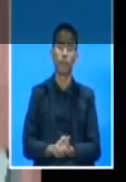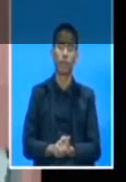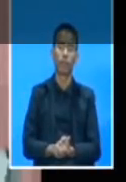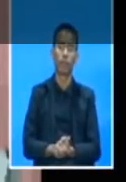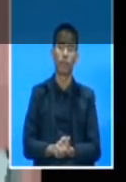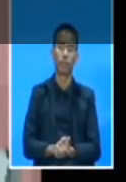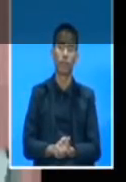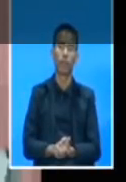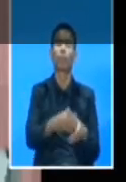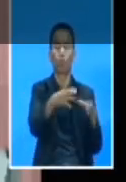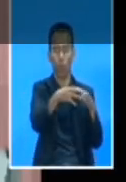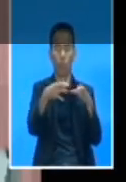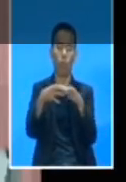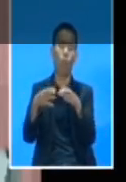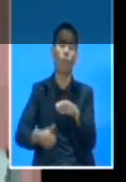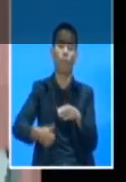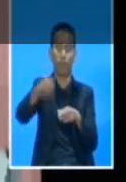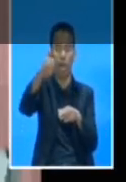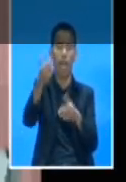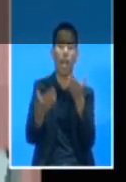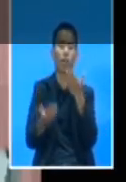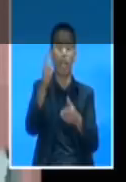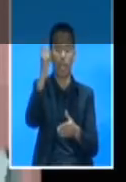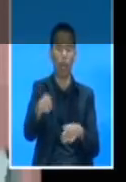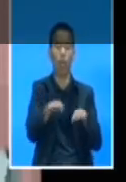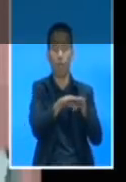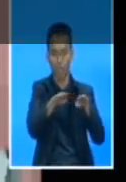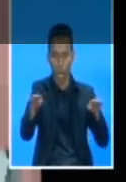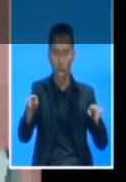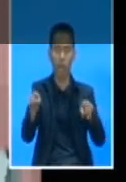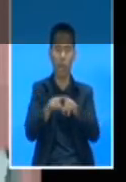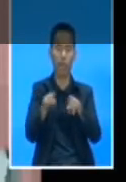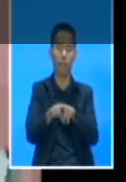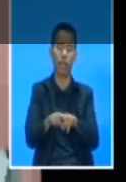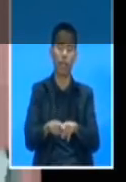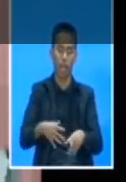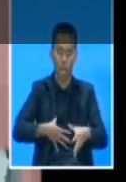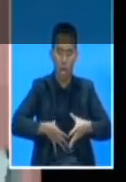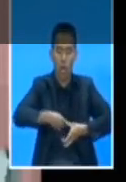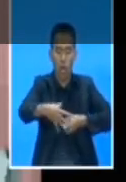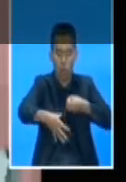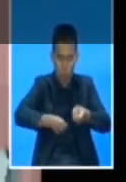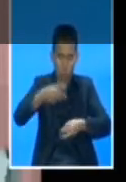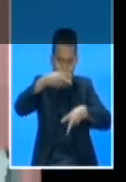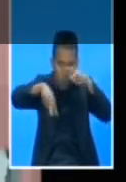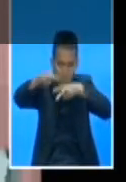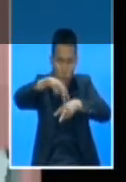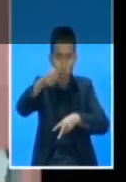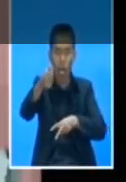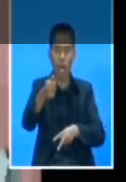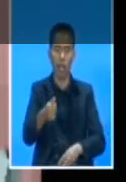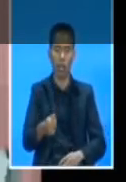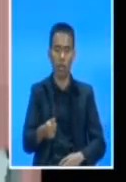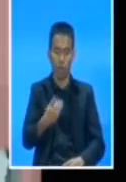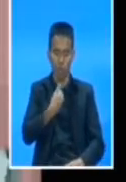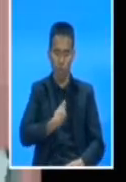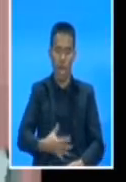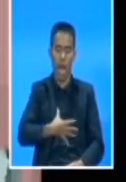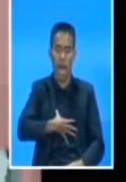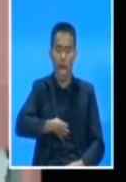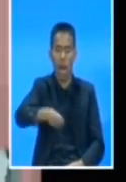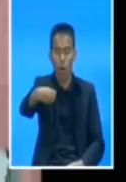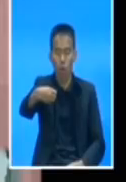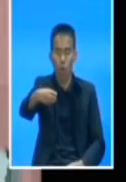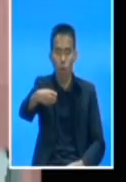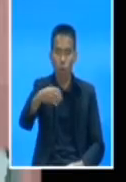จะมีกี่หน่วยก็ได้ครับแต่ต้องมาตรฐานเดียวกันเอาตับไตไส้พุงไปต้องบอกเจ้าของก็ก่อนไหมเอาไปแล้วต้องเอากลับม